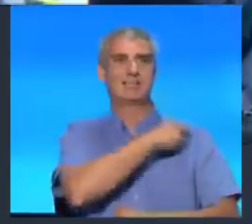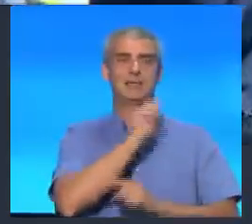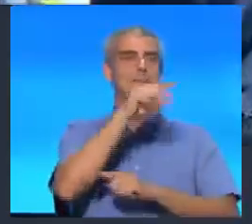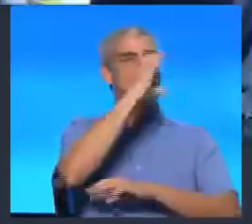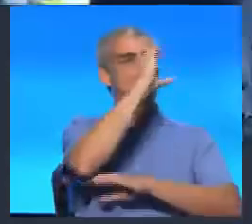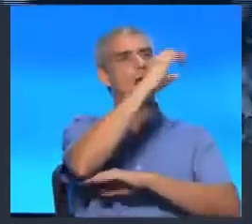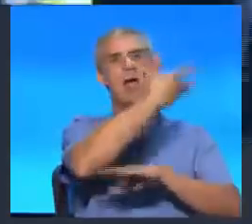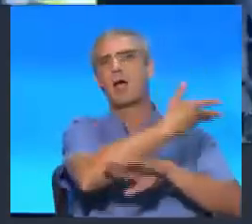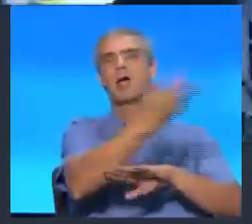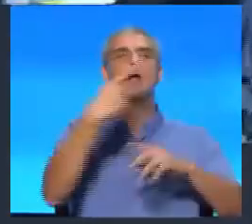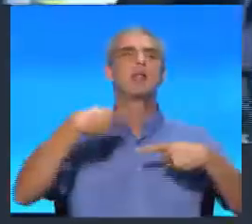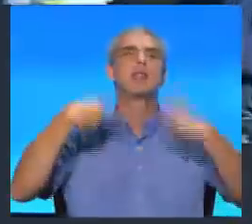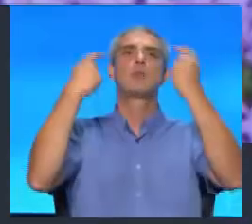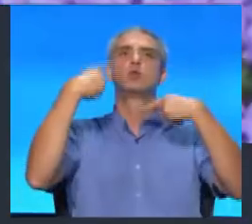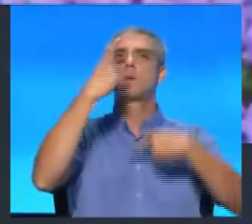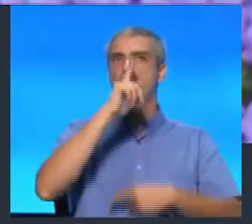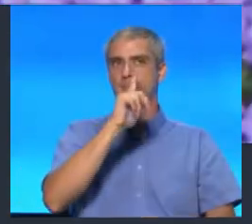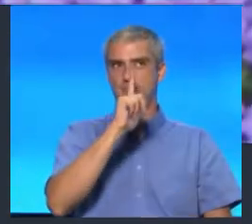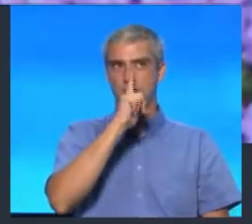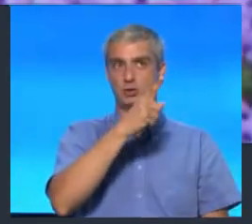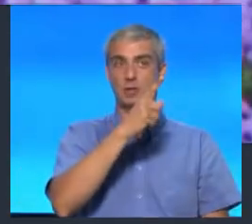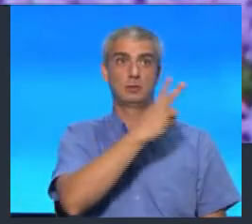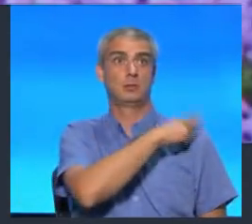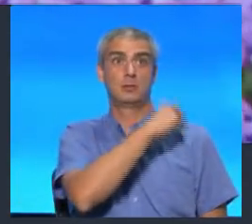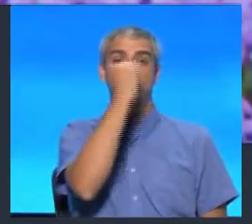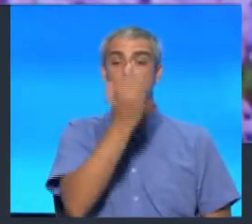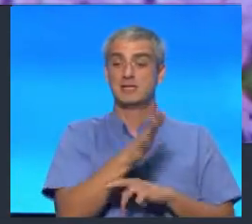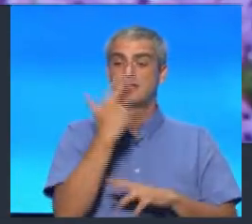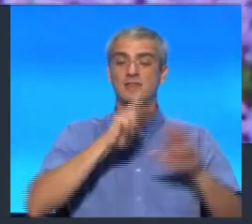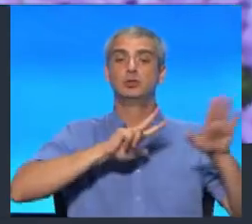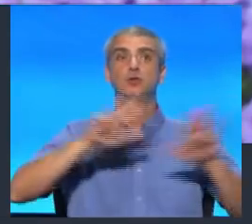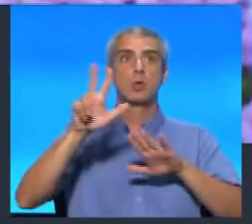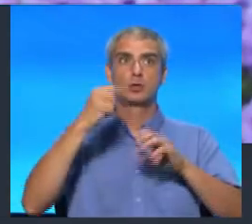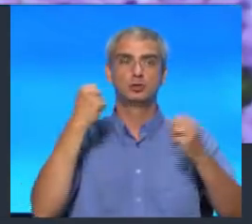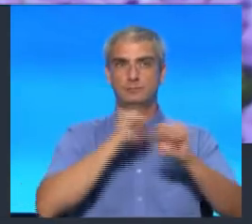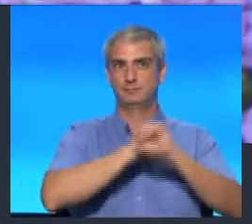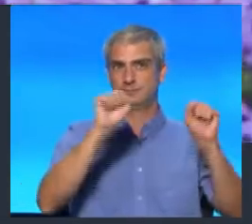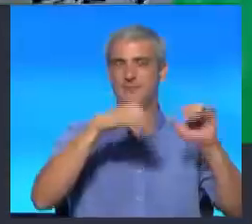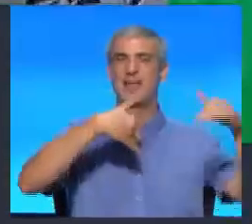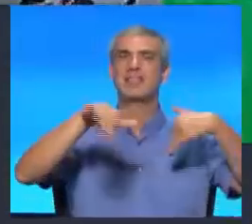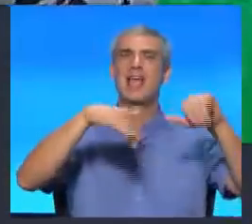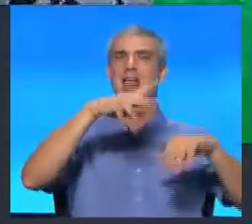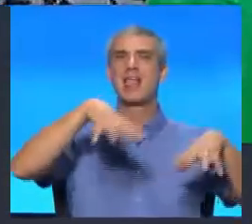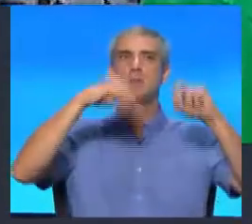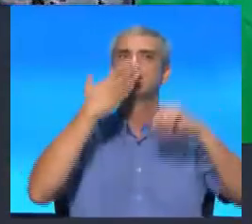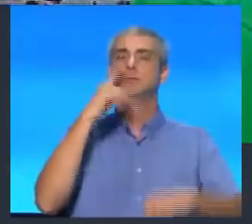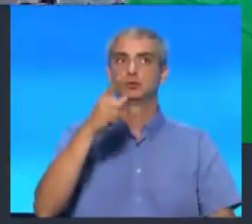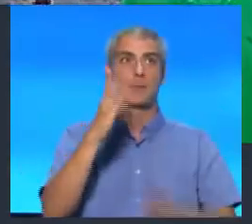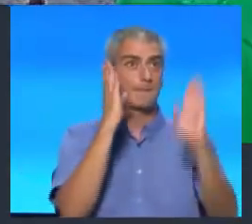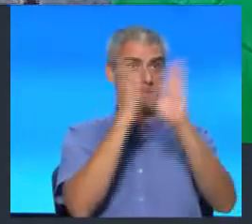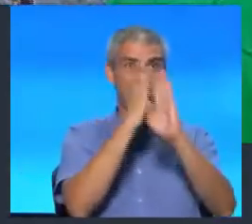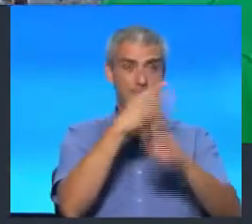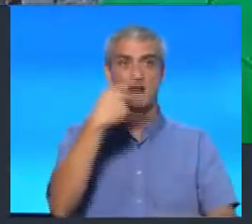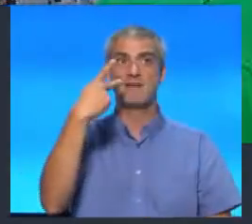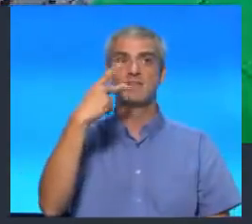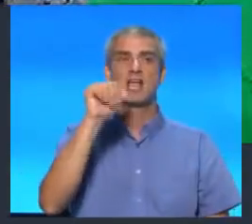במסגרת תרבות יום א'. סגן שיר חג'אג' נרצחה לפני 8 חודשים בפיגוע בתיילת ארמון הנציב. המחבל, פאדי